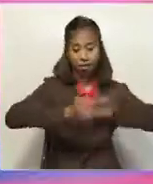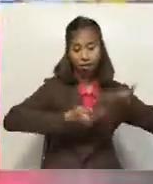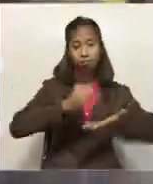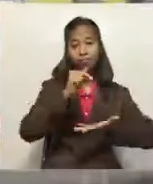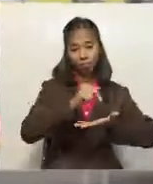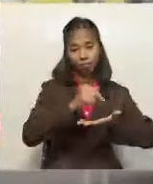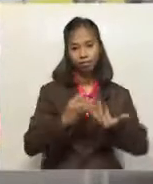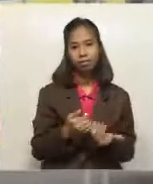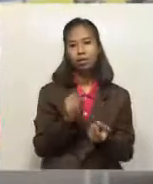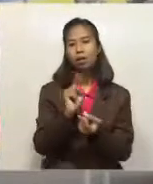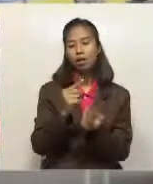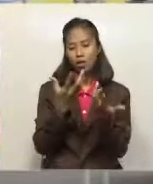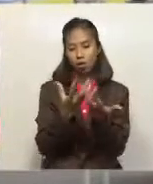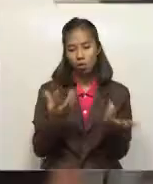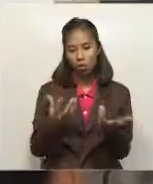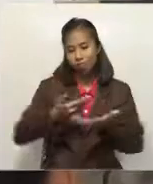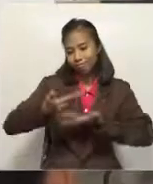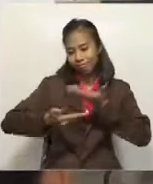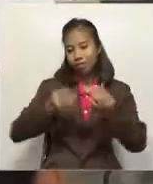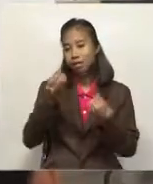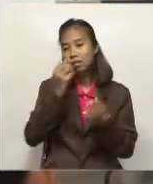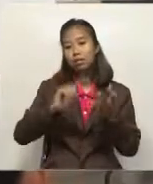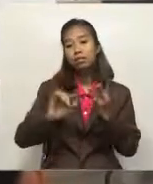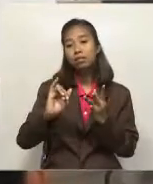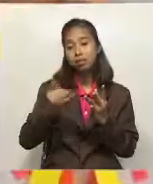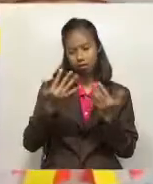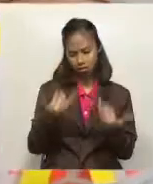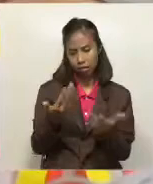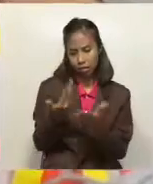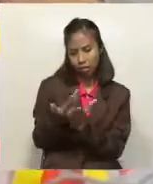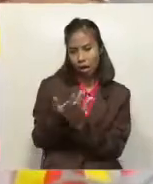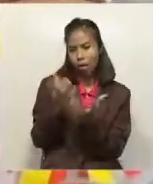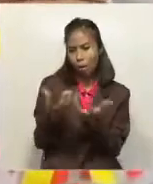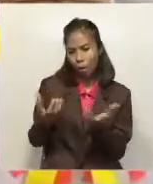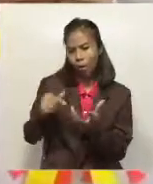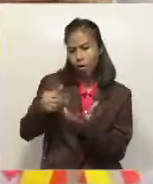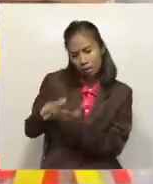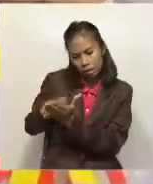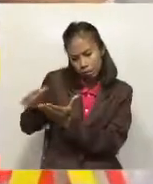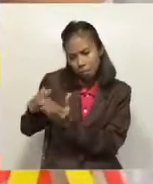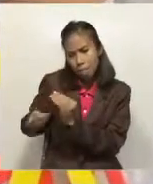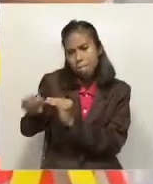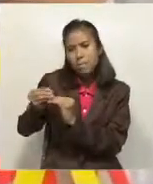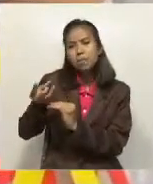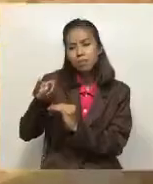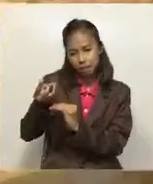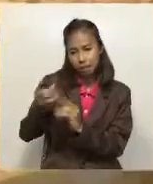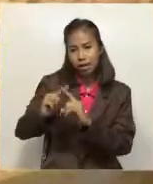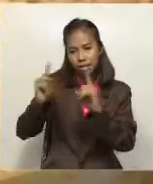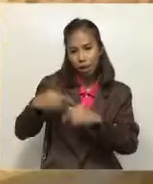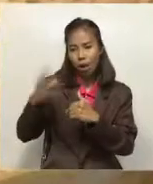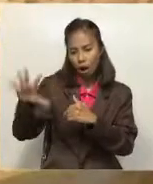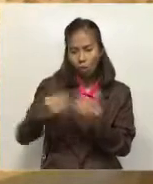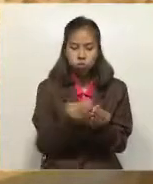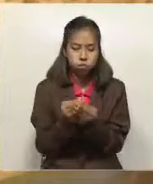ก็พบว่าราคาสินค้าในช่วงกินเจปีนี้นะคะก็ปรับตัวขึ้นเล็กน้อยค่ะและก็ยอมรับว่ายังคงขายอาห